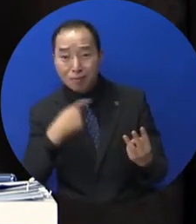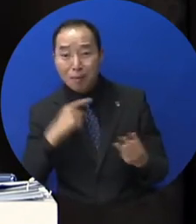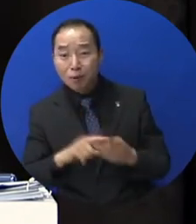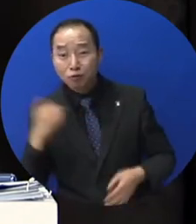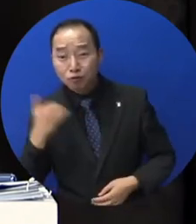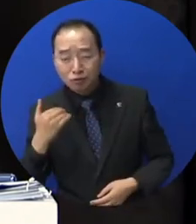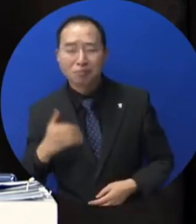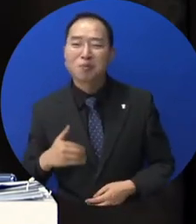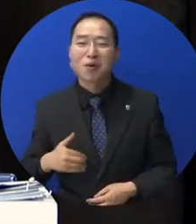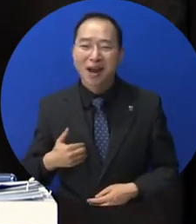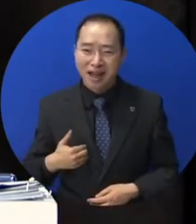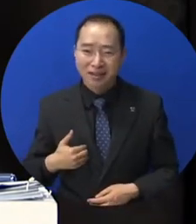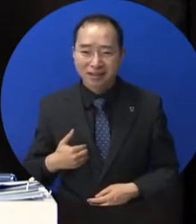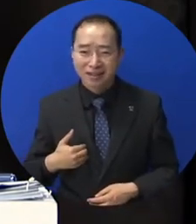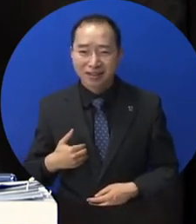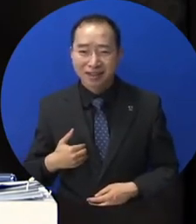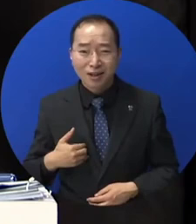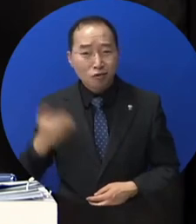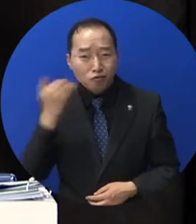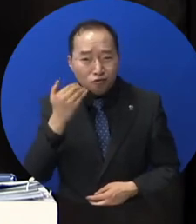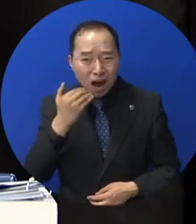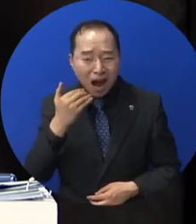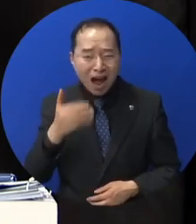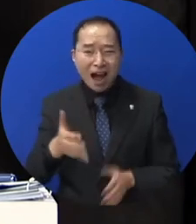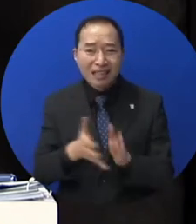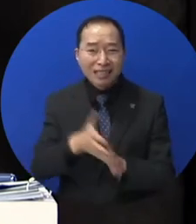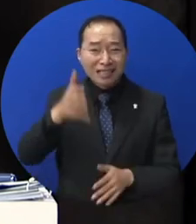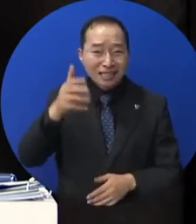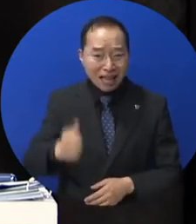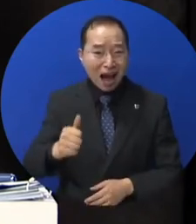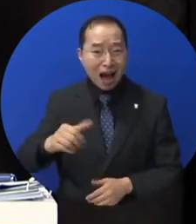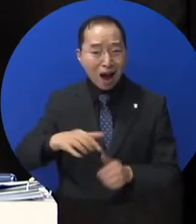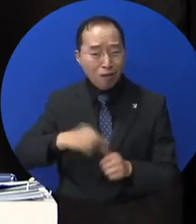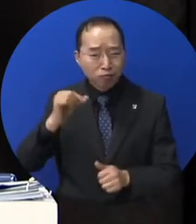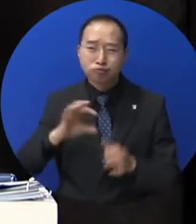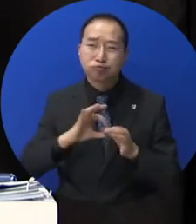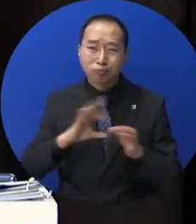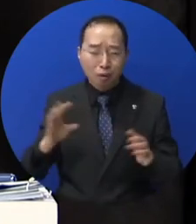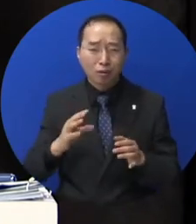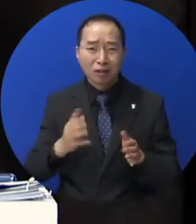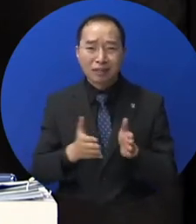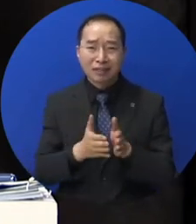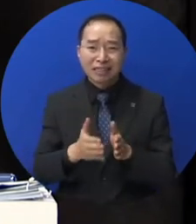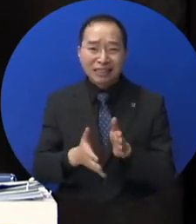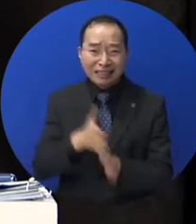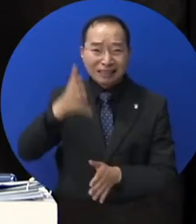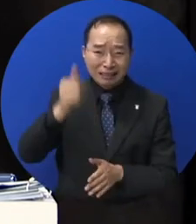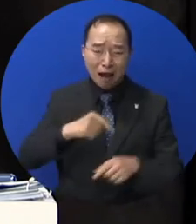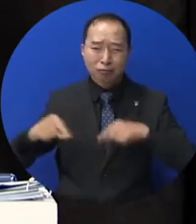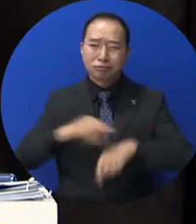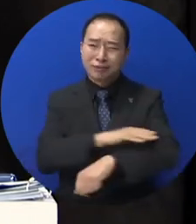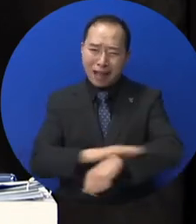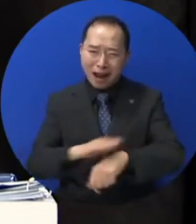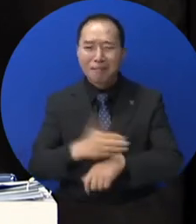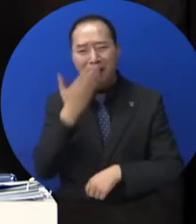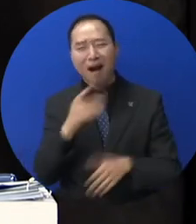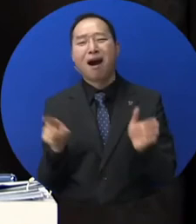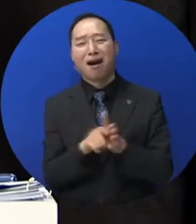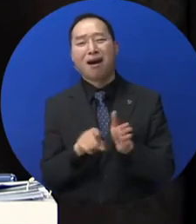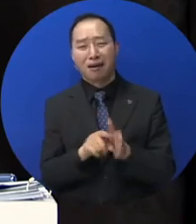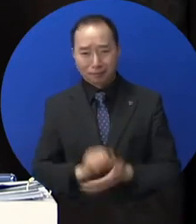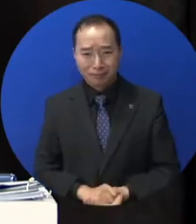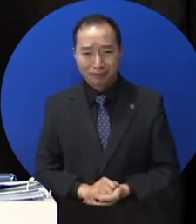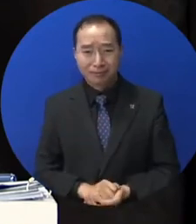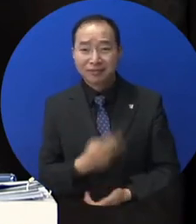모르겠지만 제 생각에는 어느 분이 시장이 되셔도 모두 시정 운영을 잘 하시리라 굳게 믿게 됐습니다.